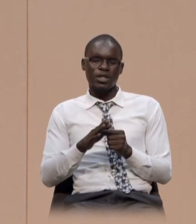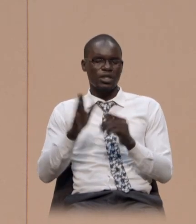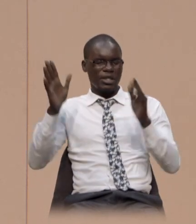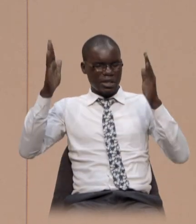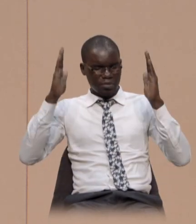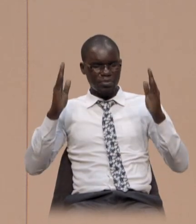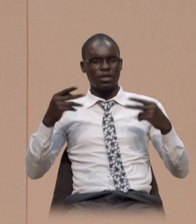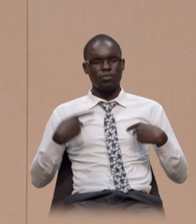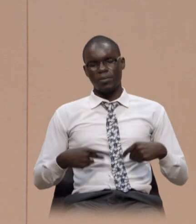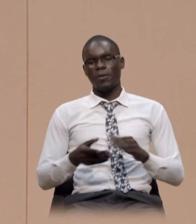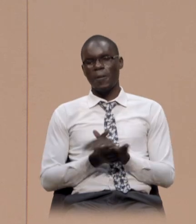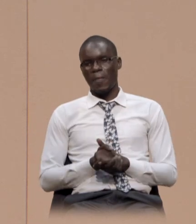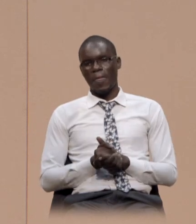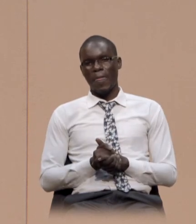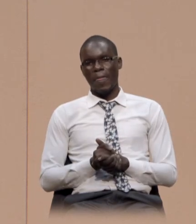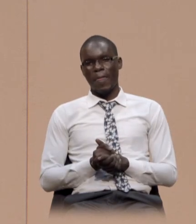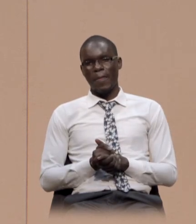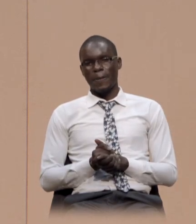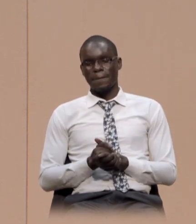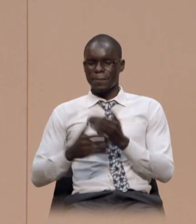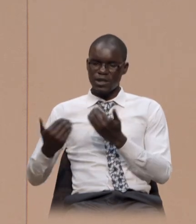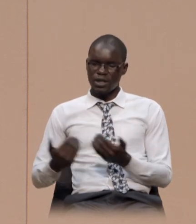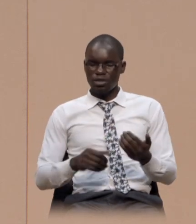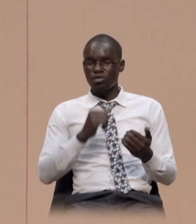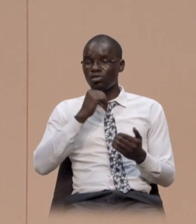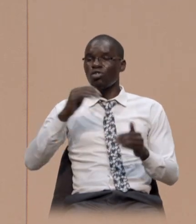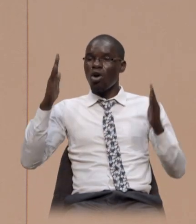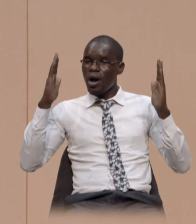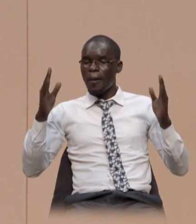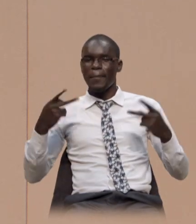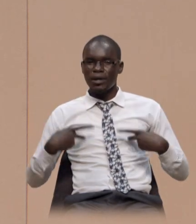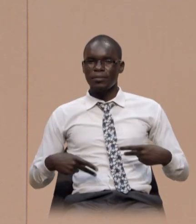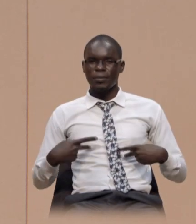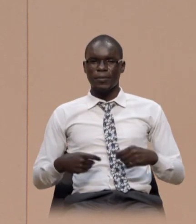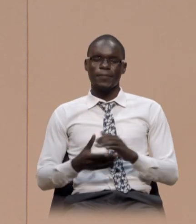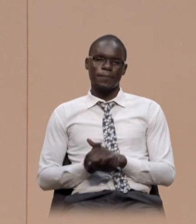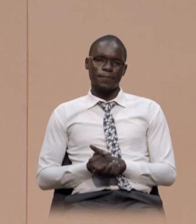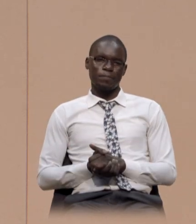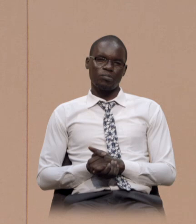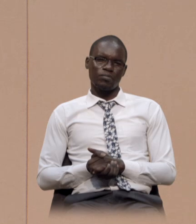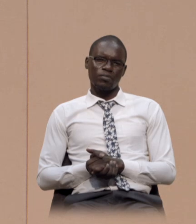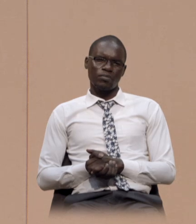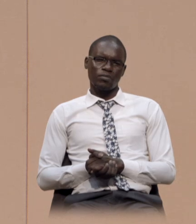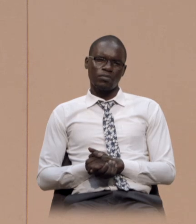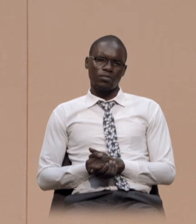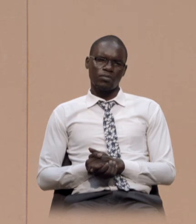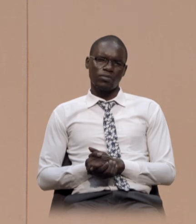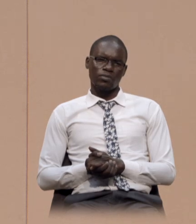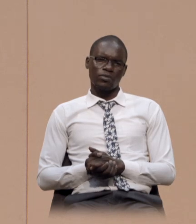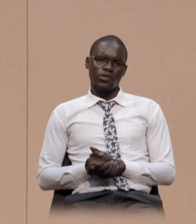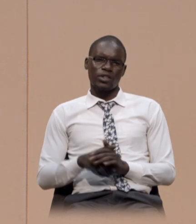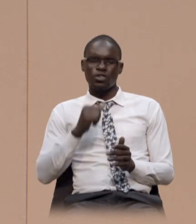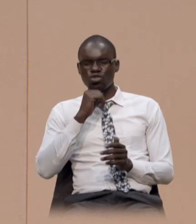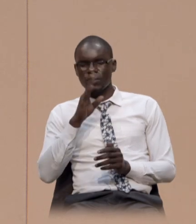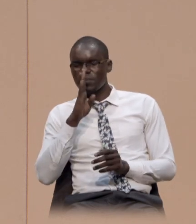watu wakubwa. Watoto si watu wakubwa, ni watoto wadogo. Usilete wakae kama